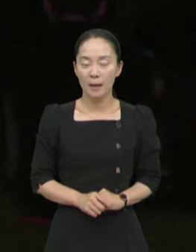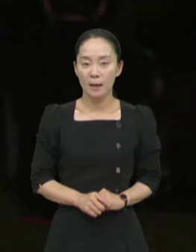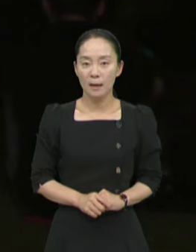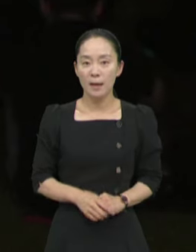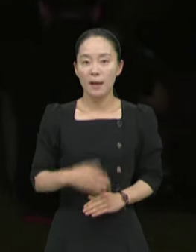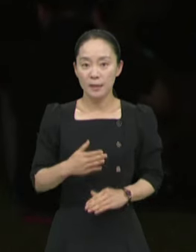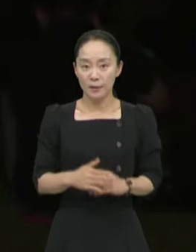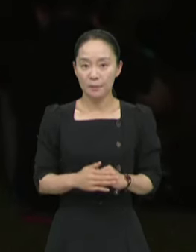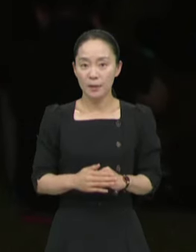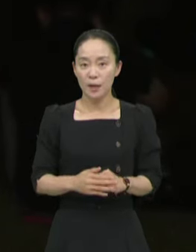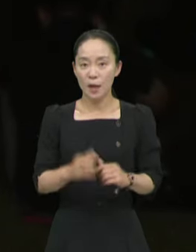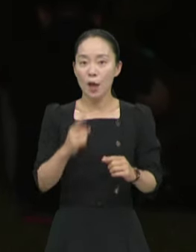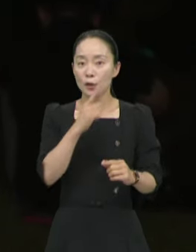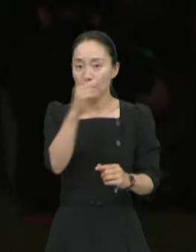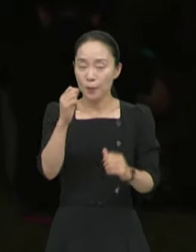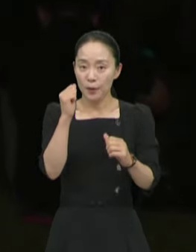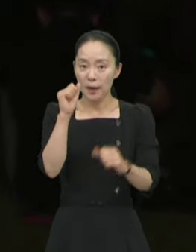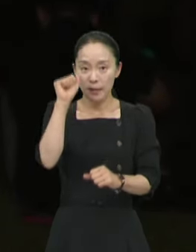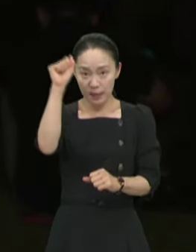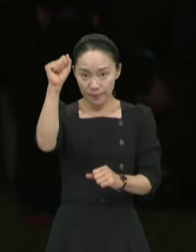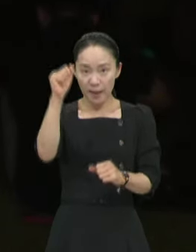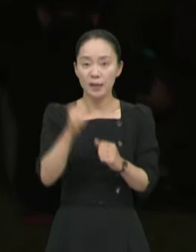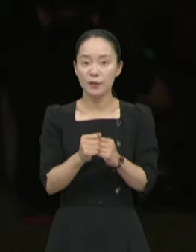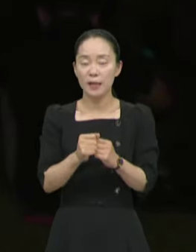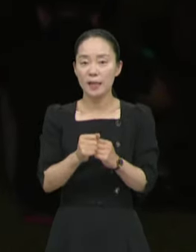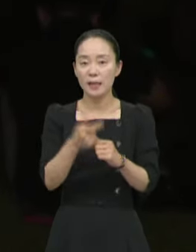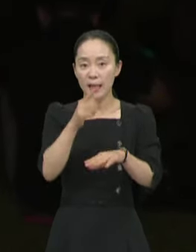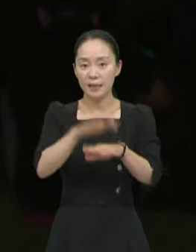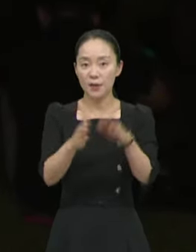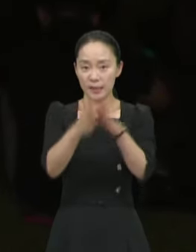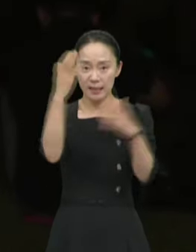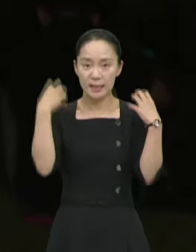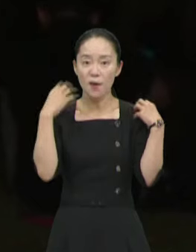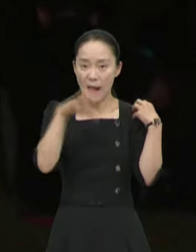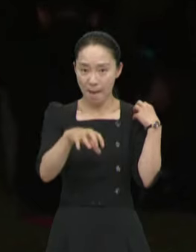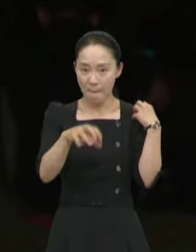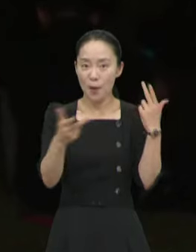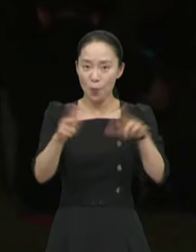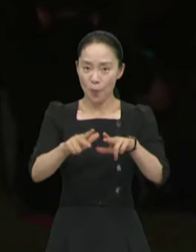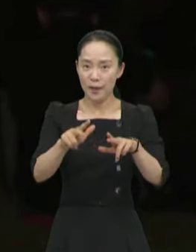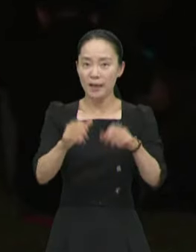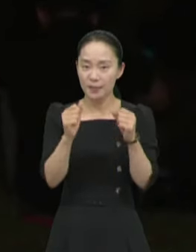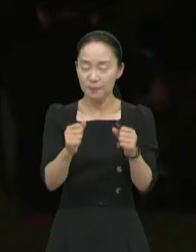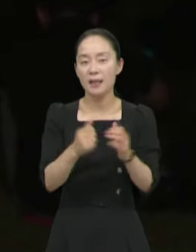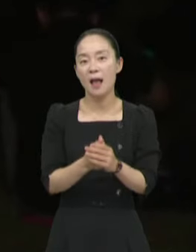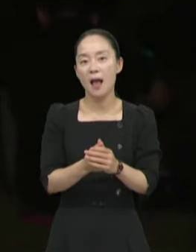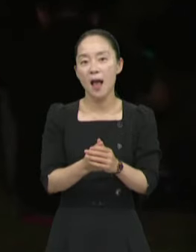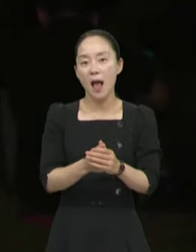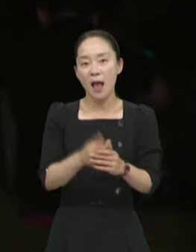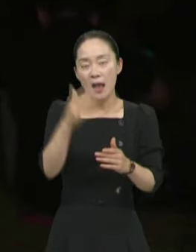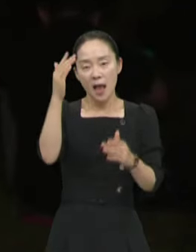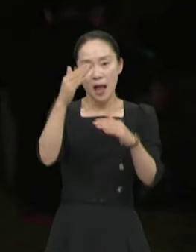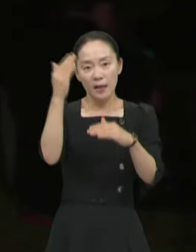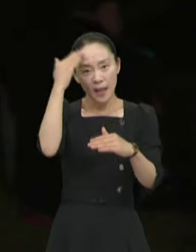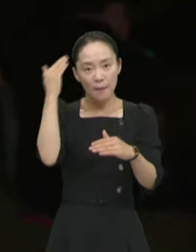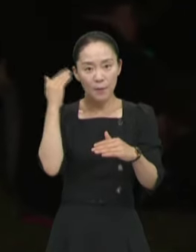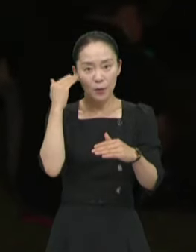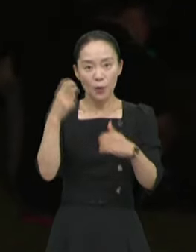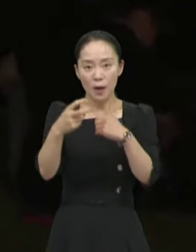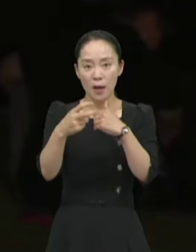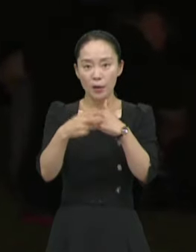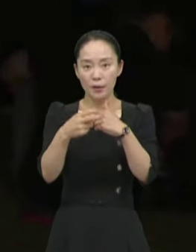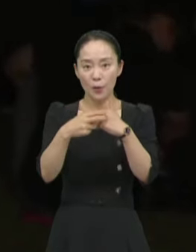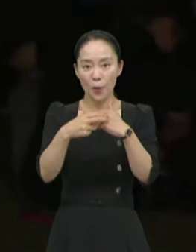네, 저는 지금 촛불 집회가 진행 중인 대전시청 앞 보라매 공원에 나와 있습니다. 대한민국 정부 한국의료 사망 선고의 날이란